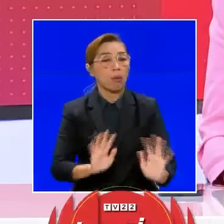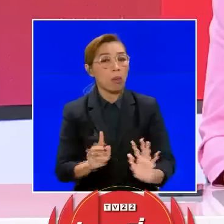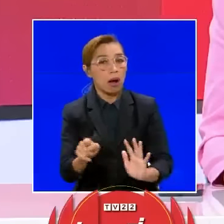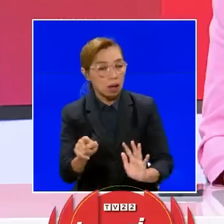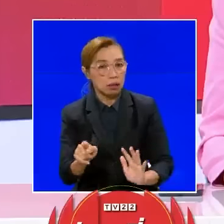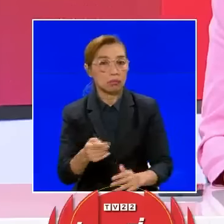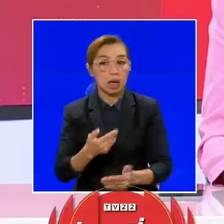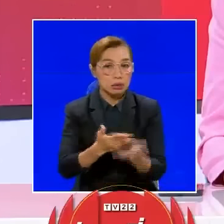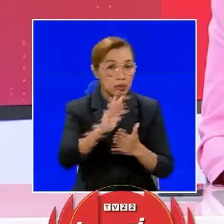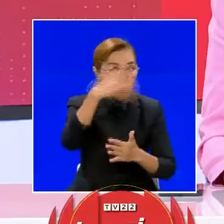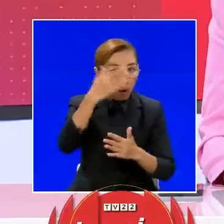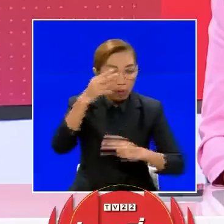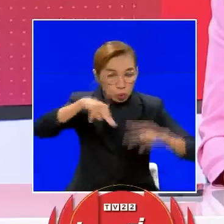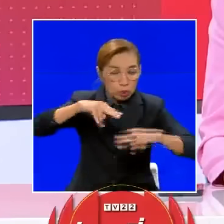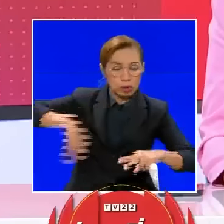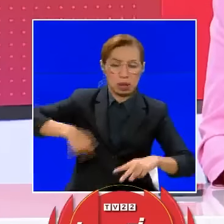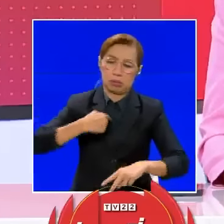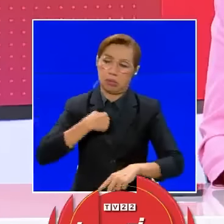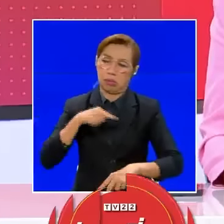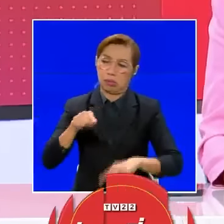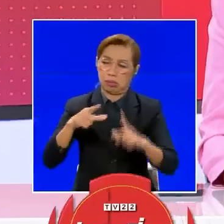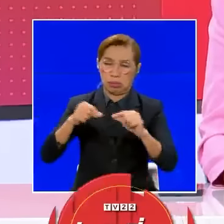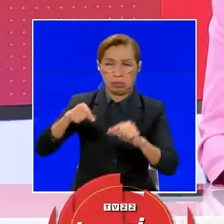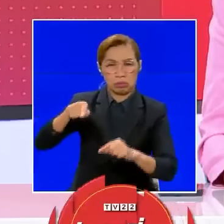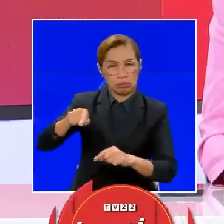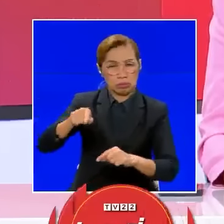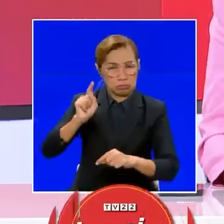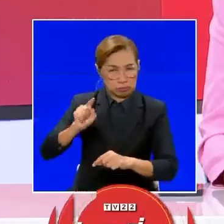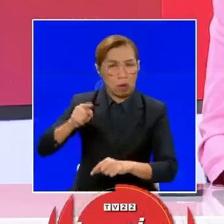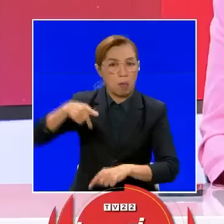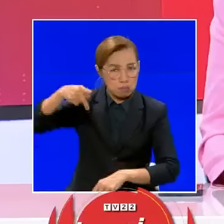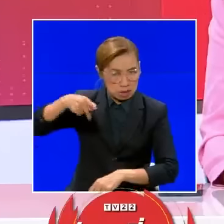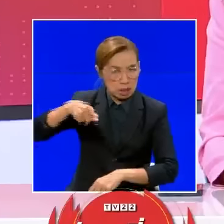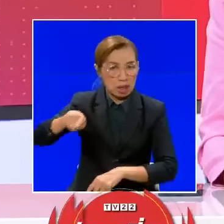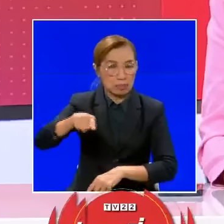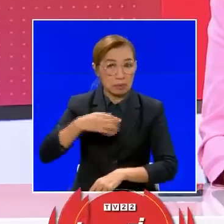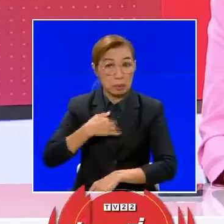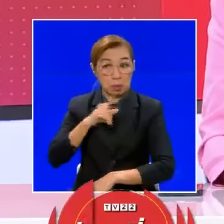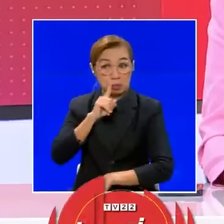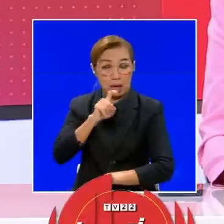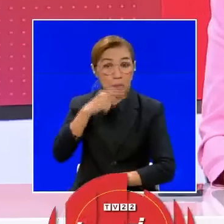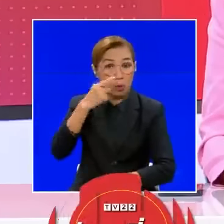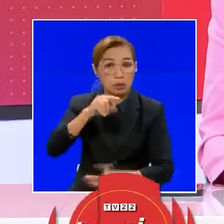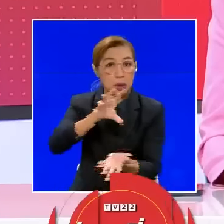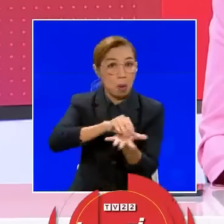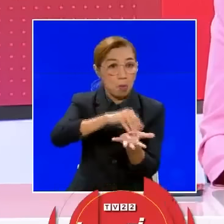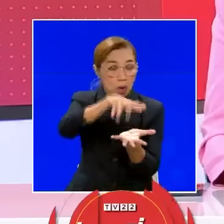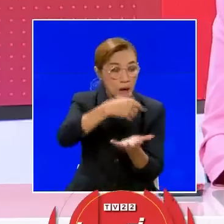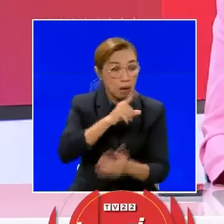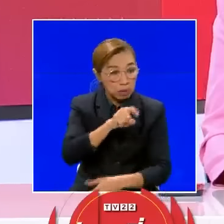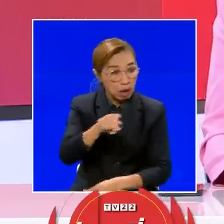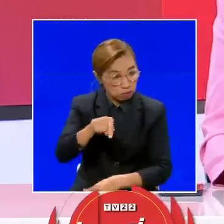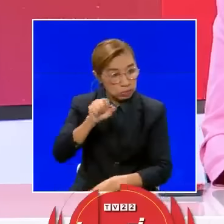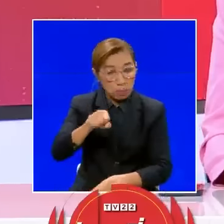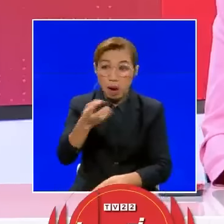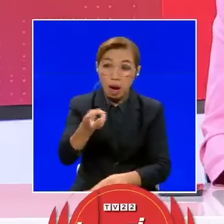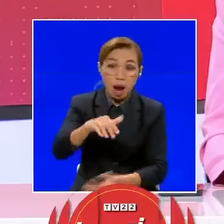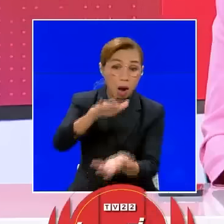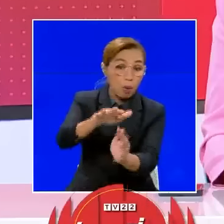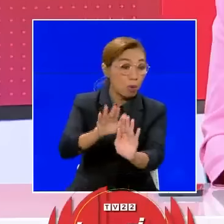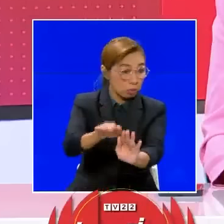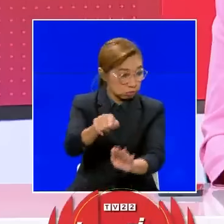จะมีอะไรพิเศษขึ้นมาเสมอนี่ผมไปถามคนให้ข้อมูลมาปกติหรือเปล่าล็อตอื่นเขาก็ดูด้วยตาเปล่าประมูลได้หรือเปล่าเขาบอ